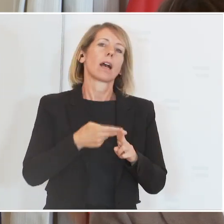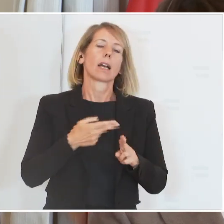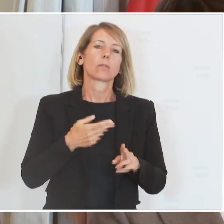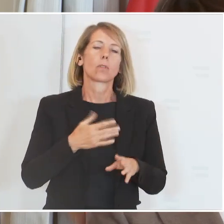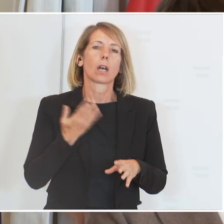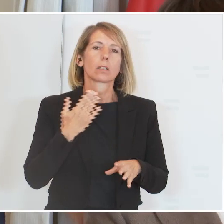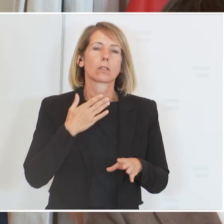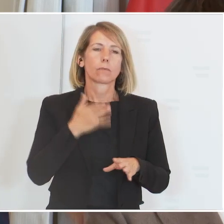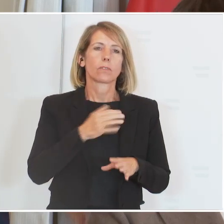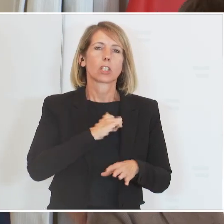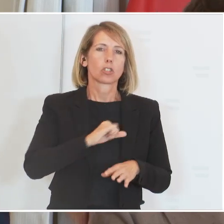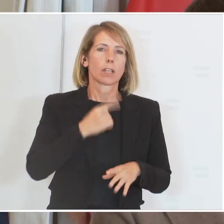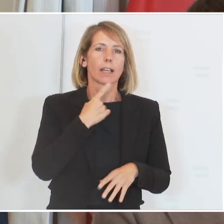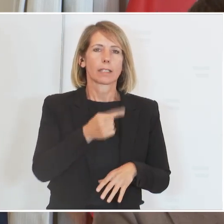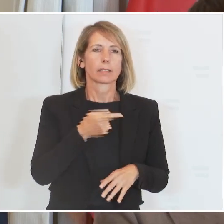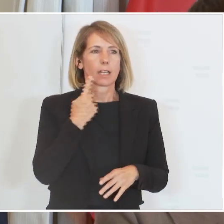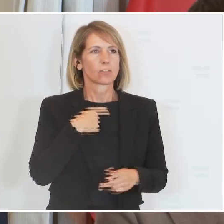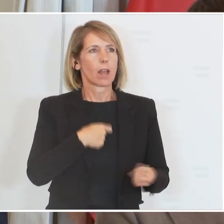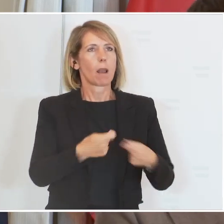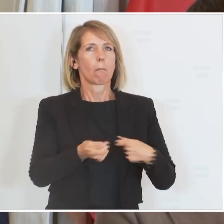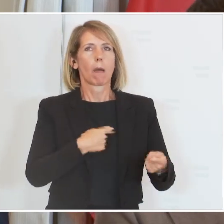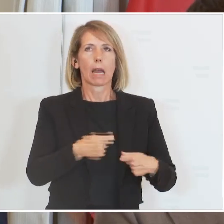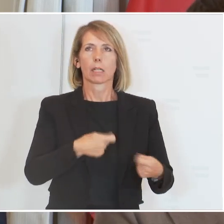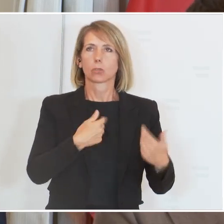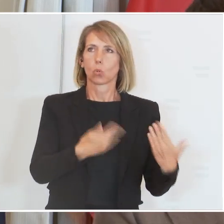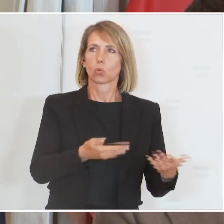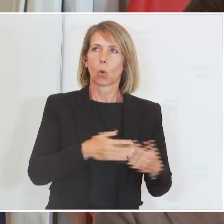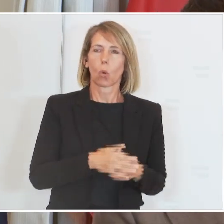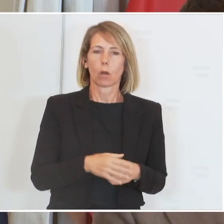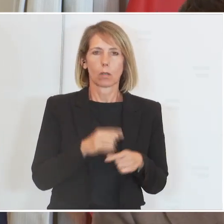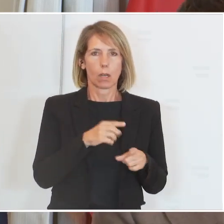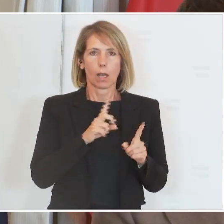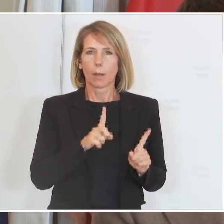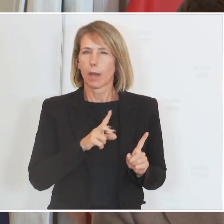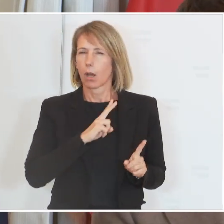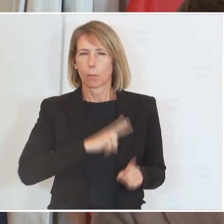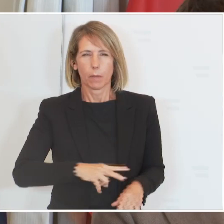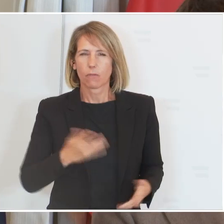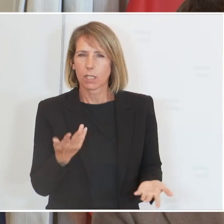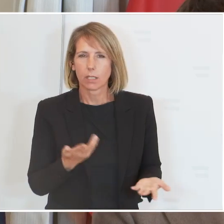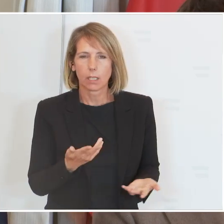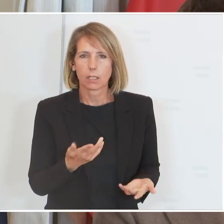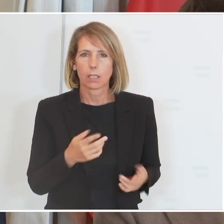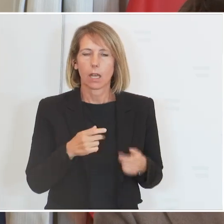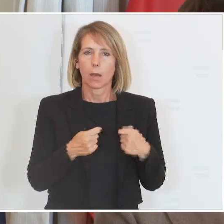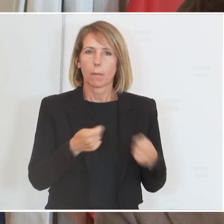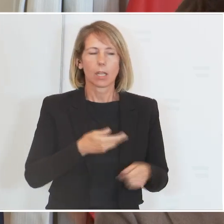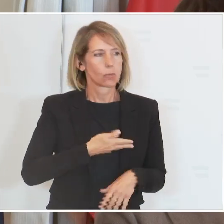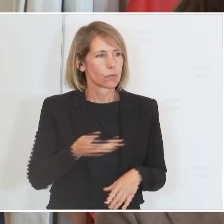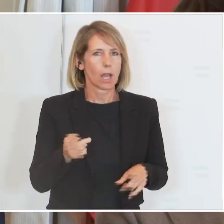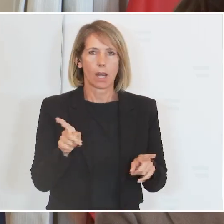schnell gegeben wird, ist wegen des Marktes. Das ist aber unbefriedigend, weil der Markt ist ja für alle gleich, auch in